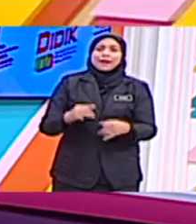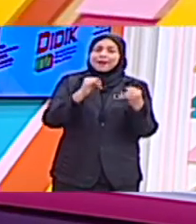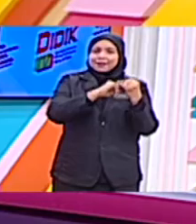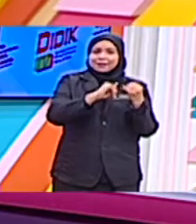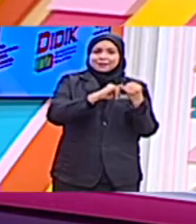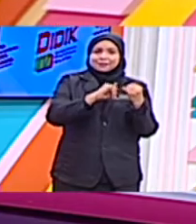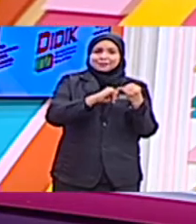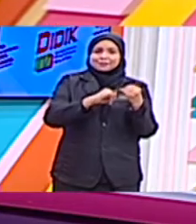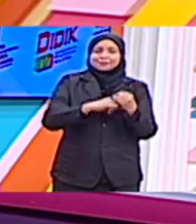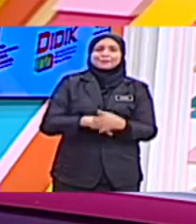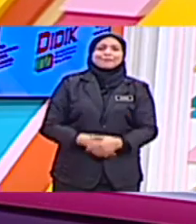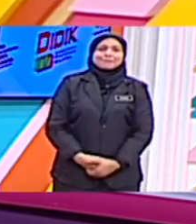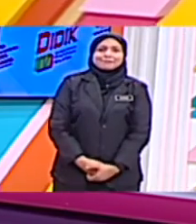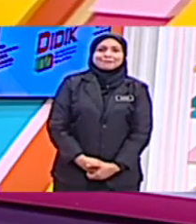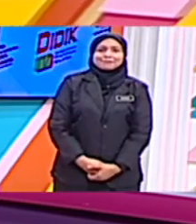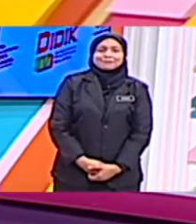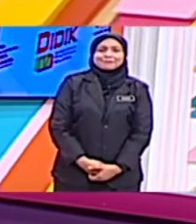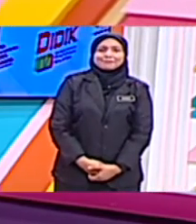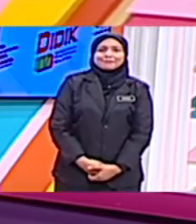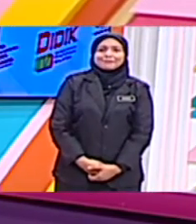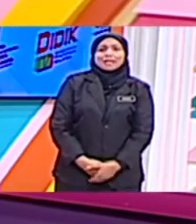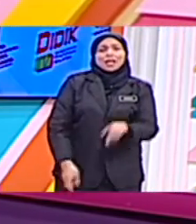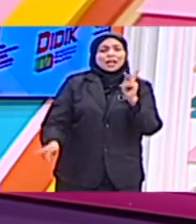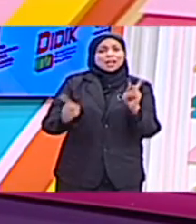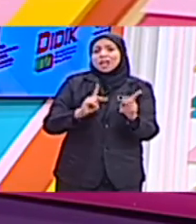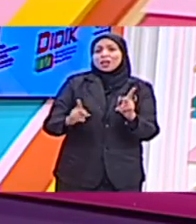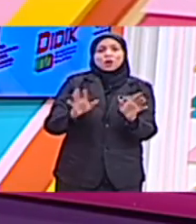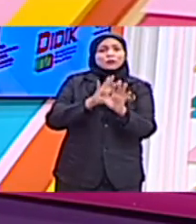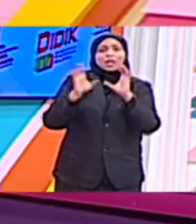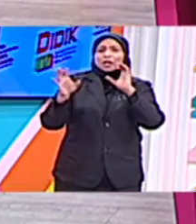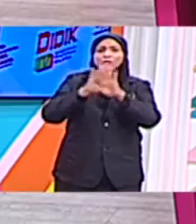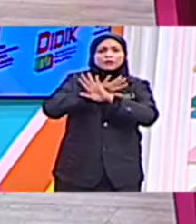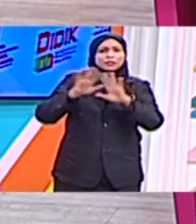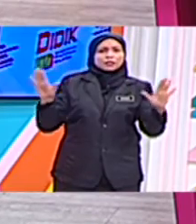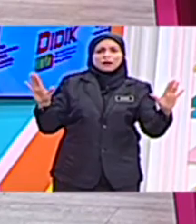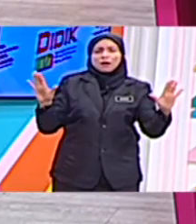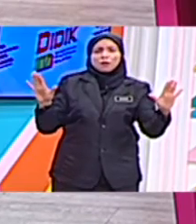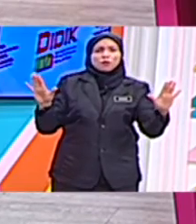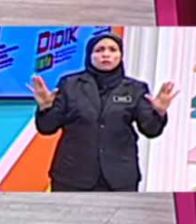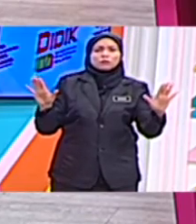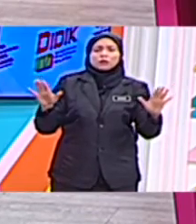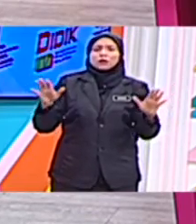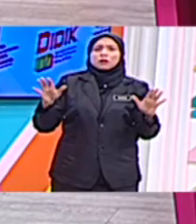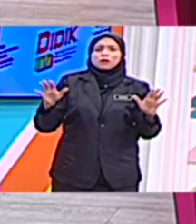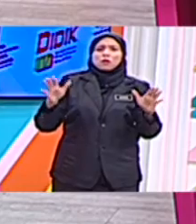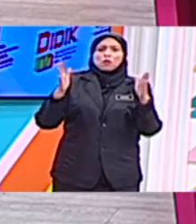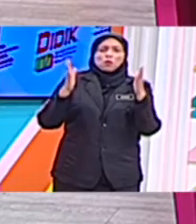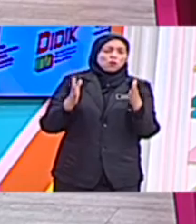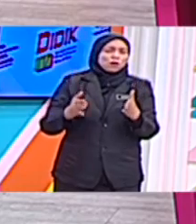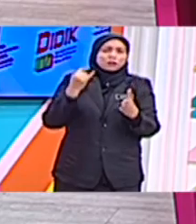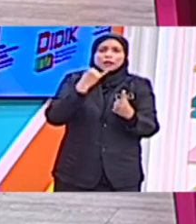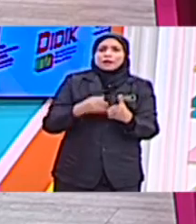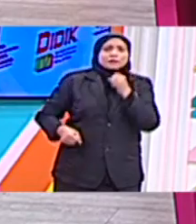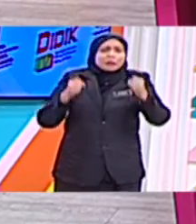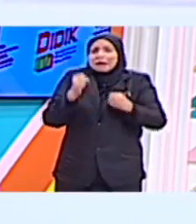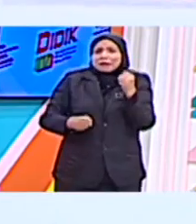lah. Pilihan terakhir, okey? Kalau dah berkata tidak pun tak boleh. Lawan. Okay? Menjerit pun tak dengar. Lari